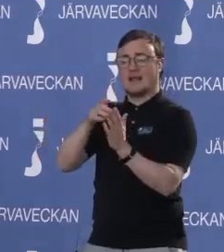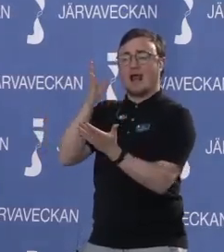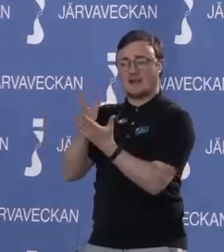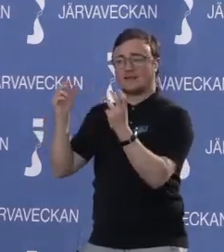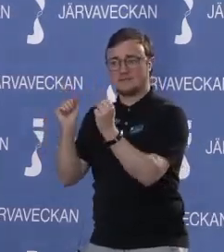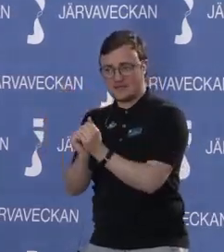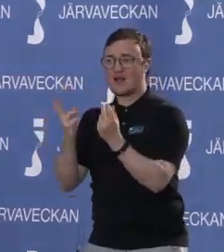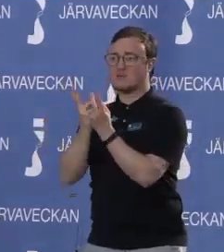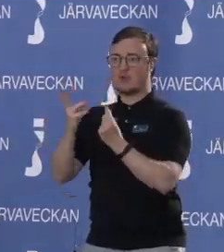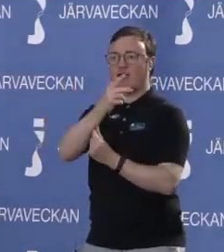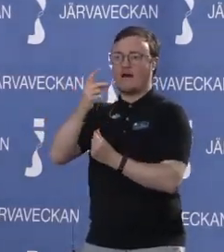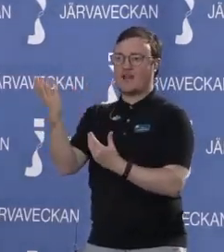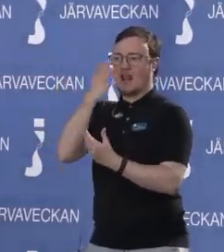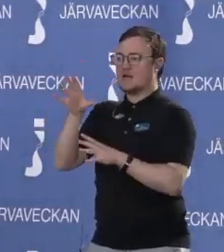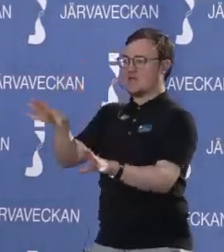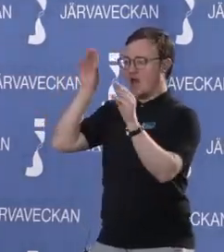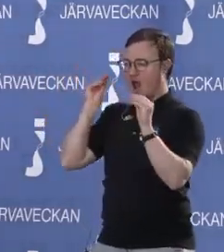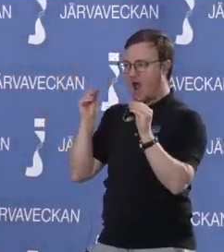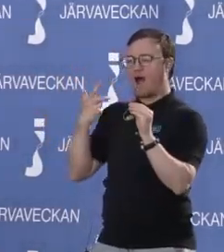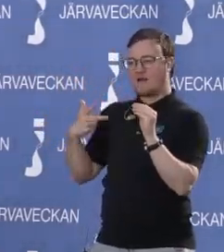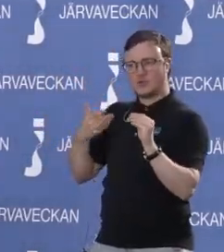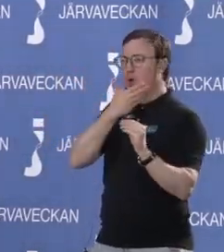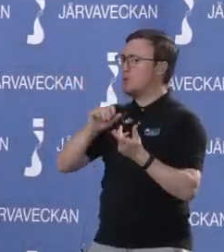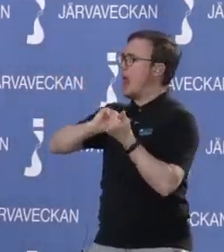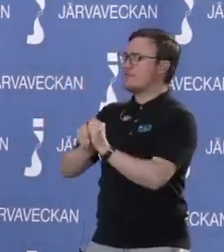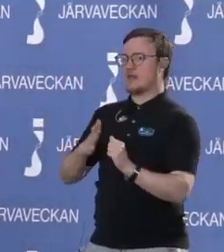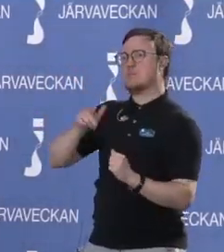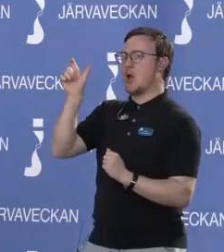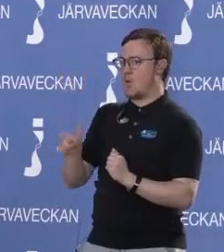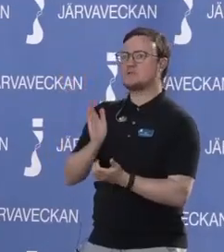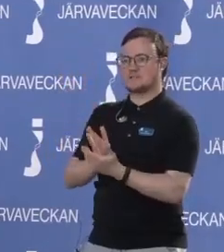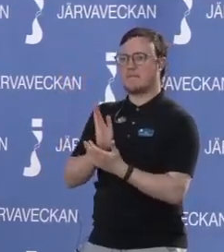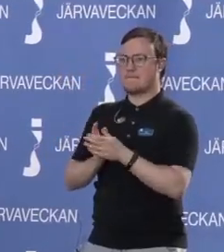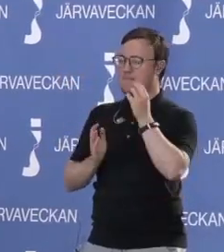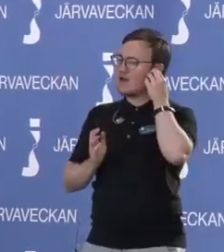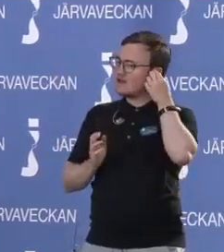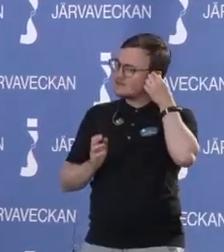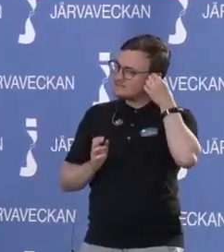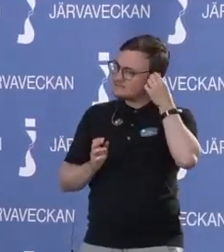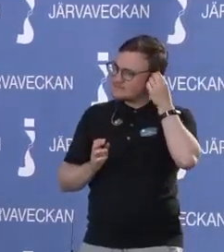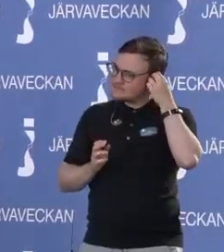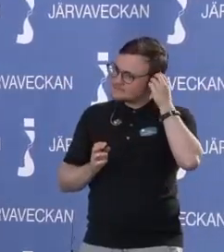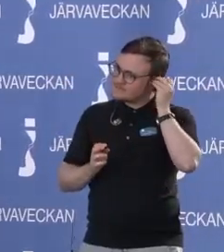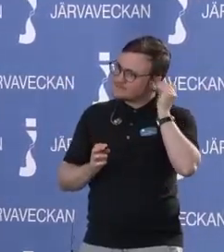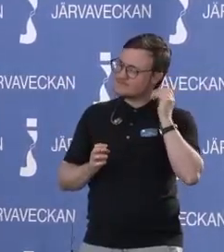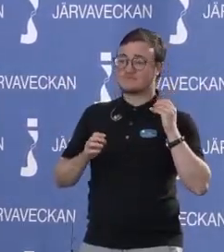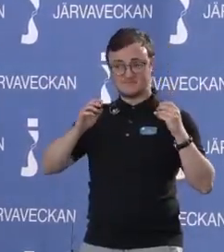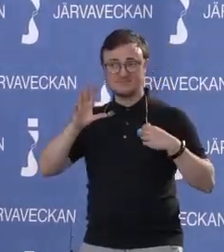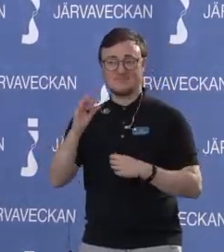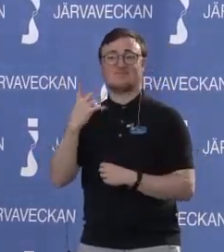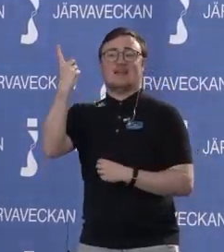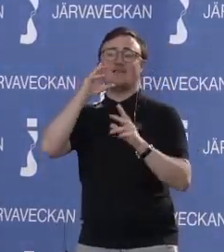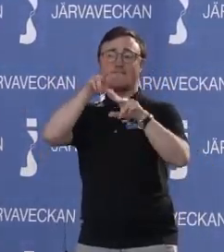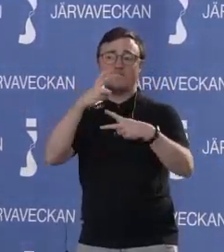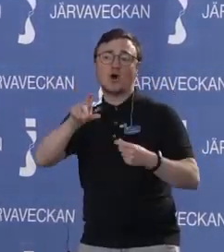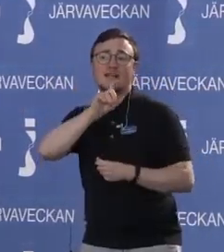agenda eller vi är att lita på. Ann? Ja, men jag tänker samma, och att en kritik vi ofta får eller har fått är att vi bara kommer